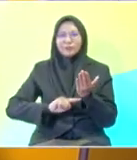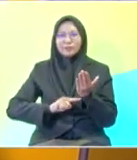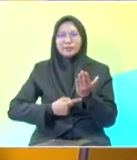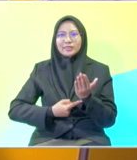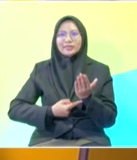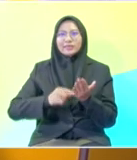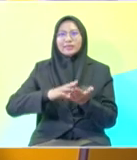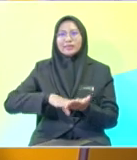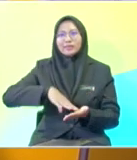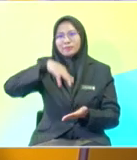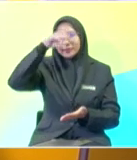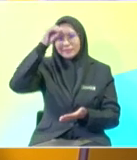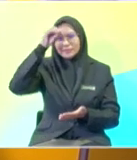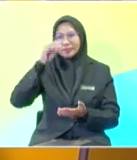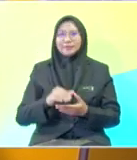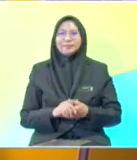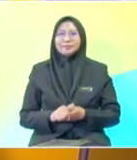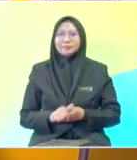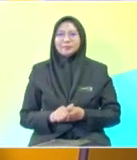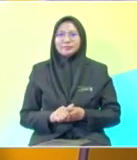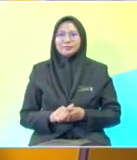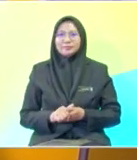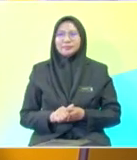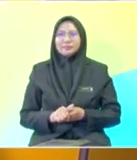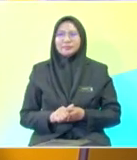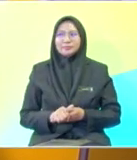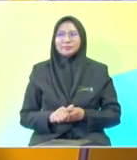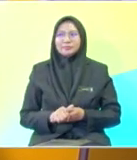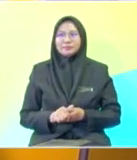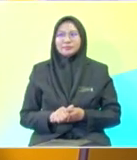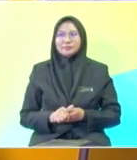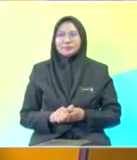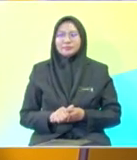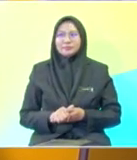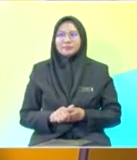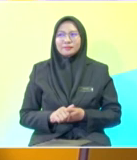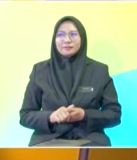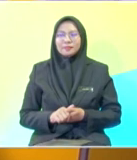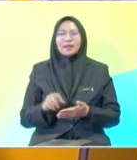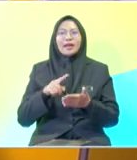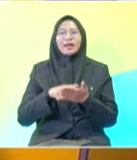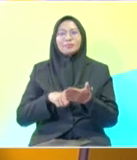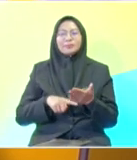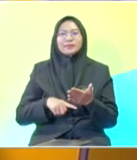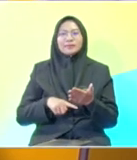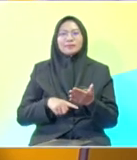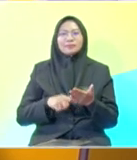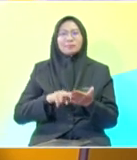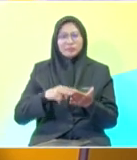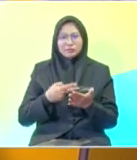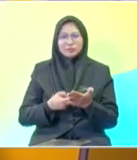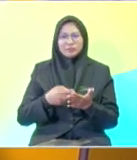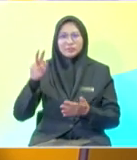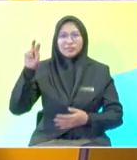Oke adik-adik di rumah sama-sama kita lihat kepada Apa yang dimaksudkan apa